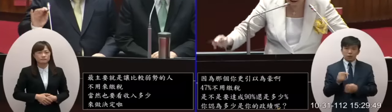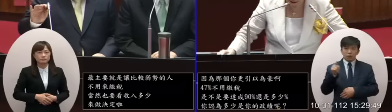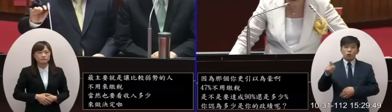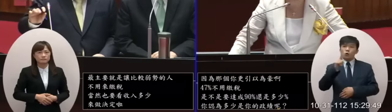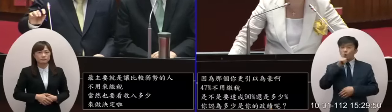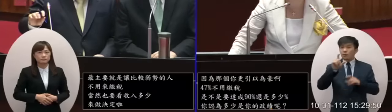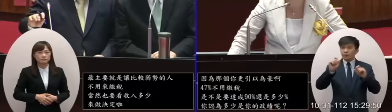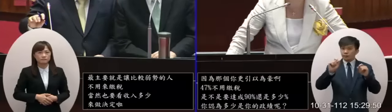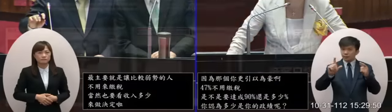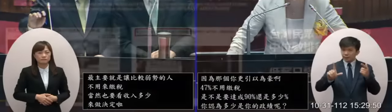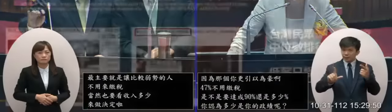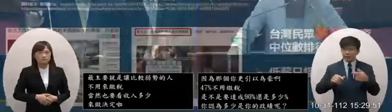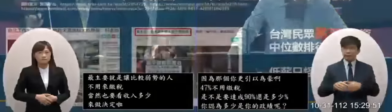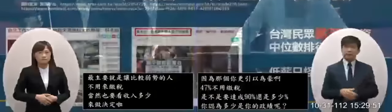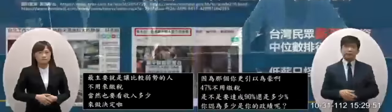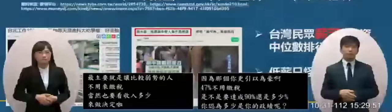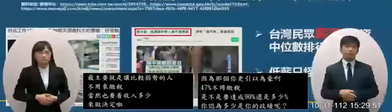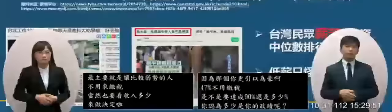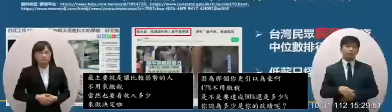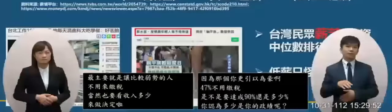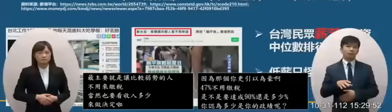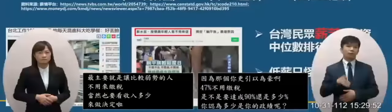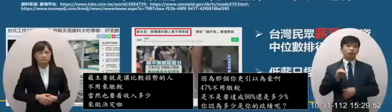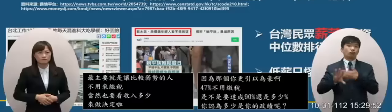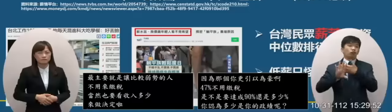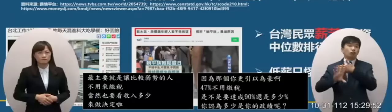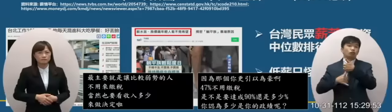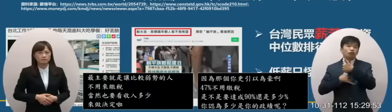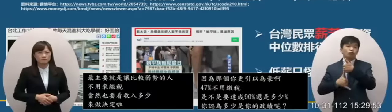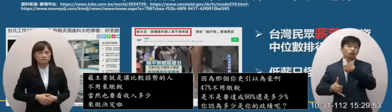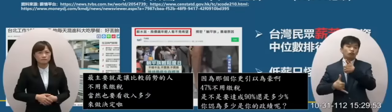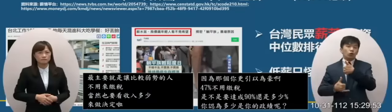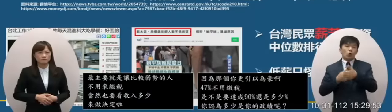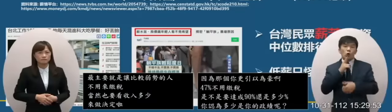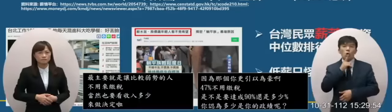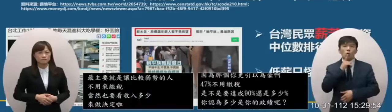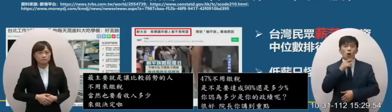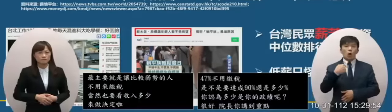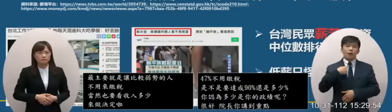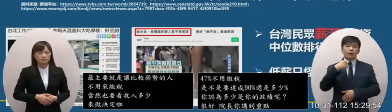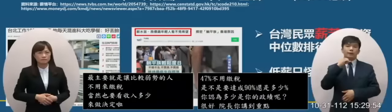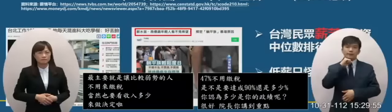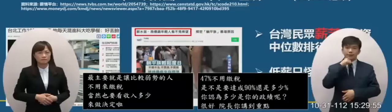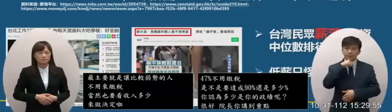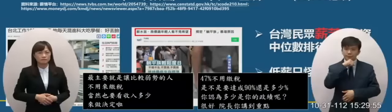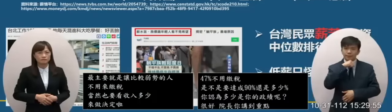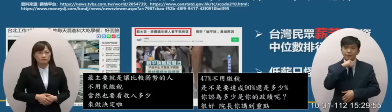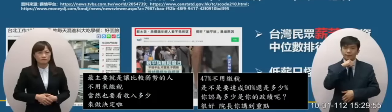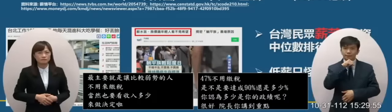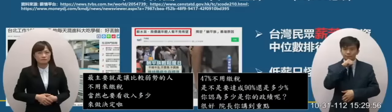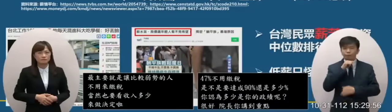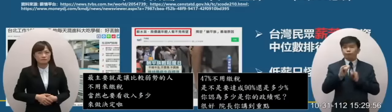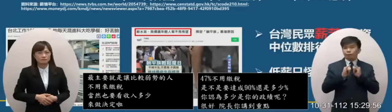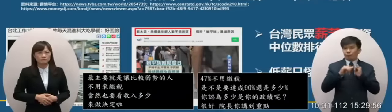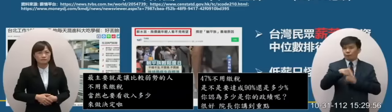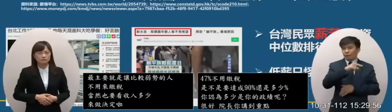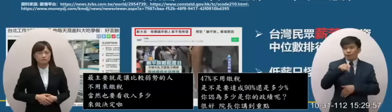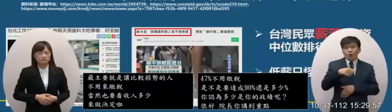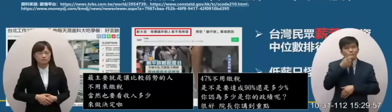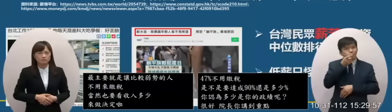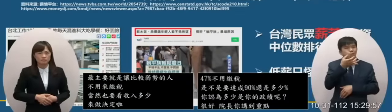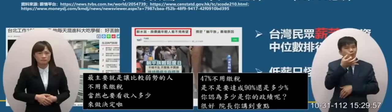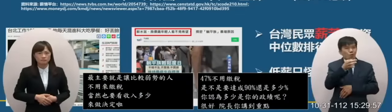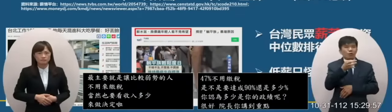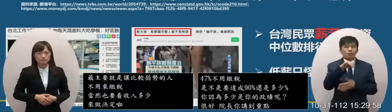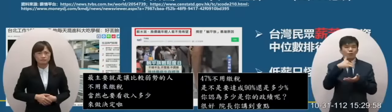讲的情形不一样？你刚刚前面在回答别的委员的时候，你回答说：“哎呀，我们的这个人民的这个薪资呢，基